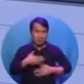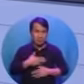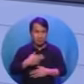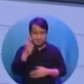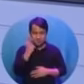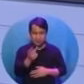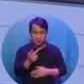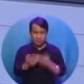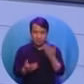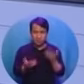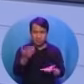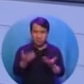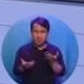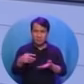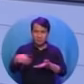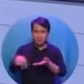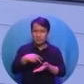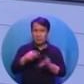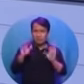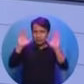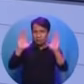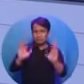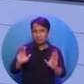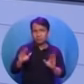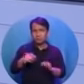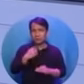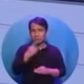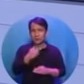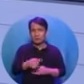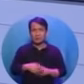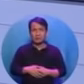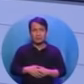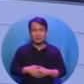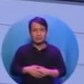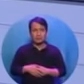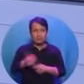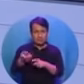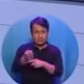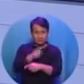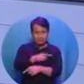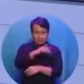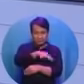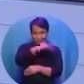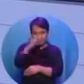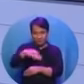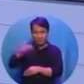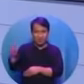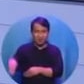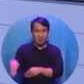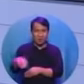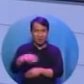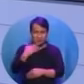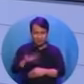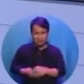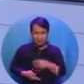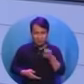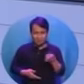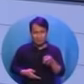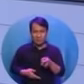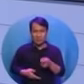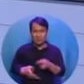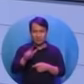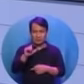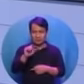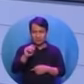mapapainda, at mapapabilib lalong-lalo na. All the way from Bohol, please welcome the